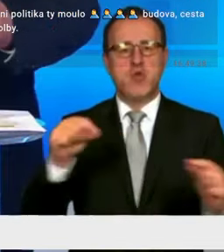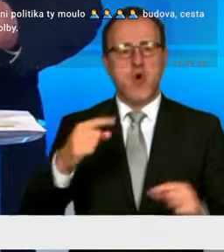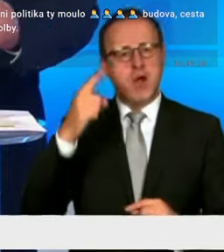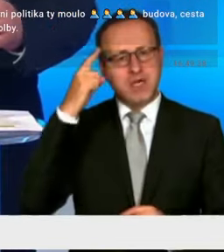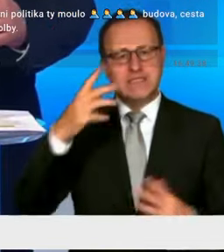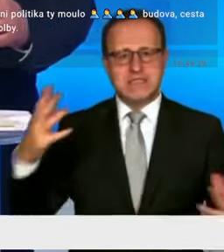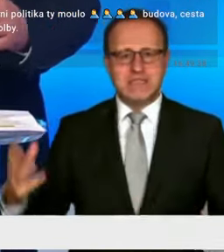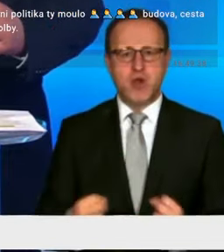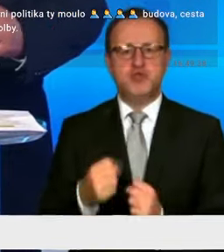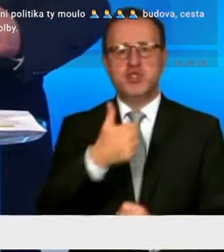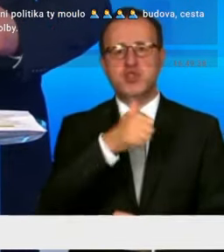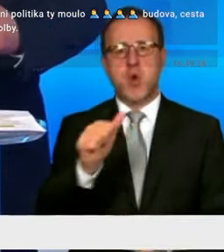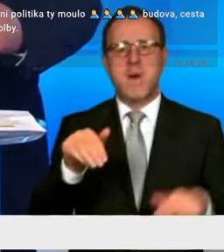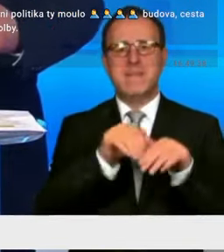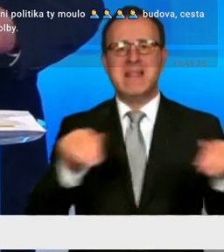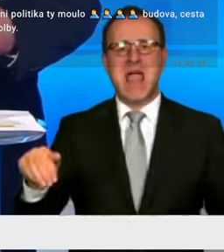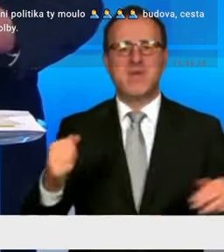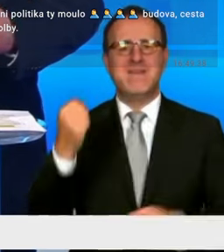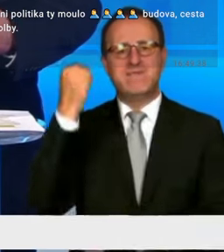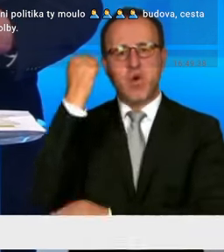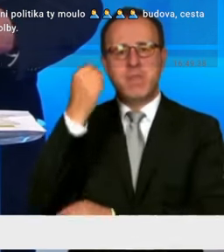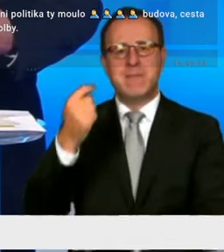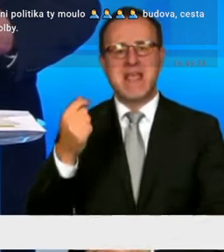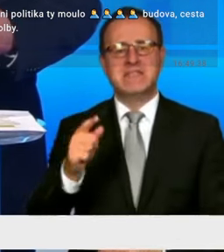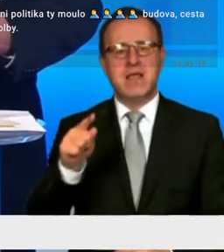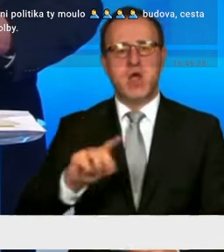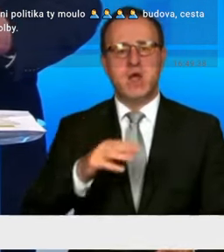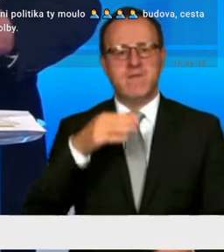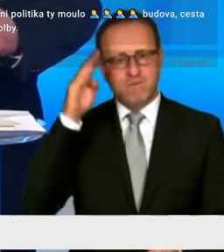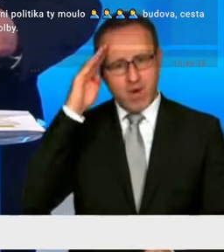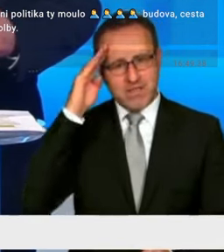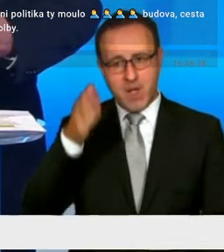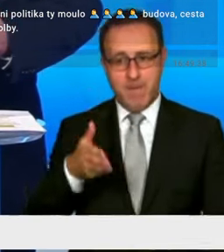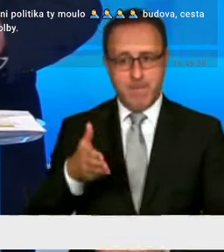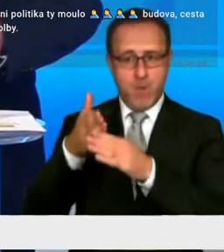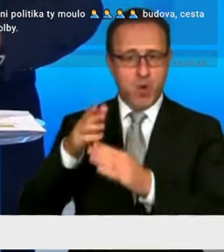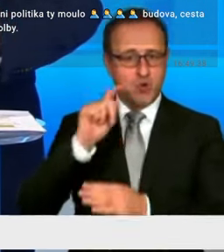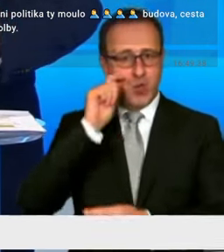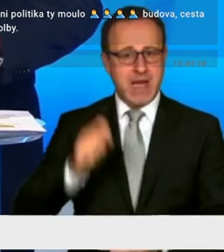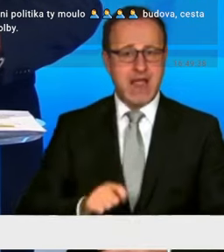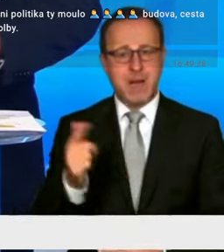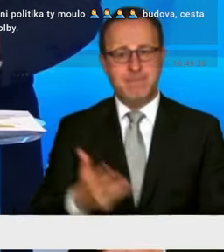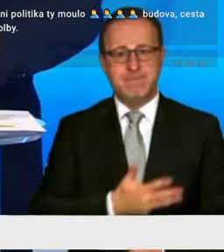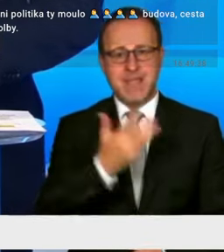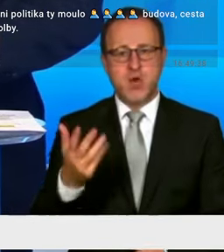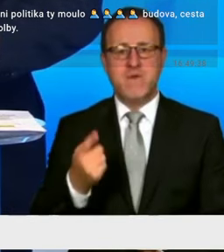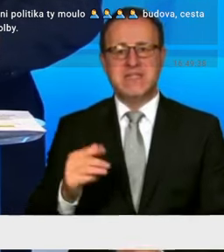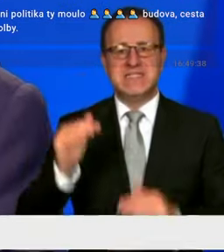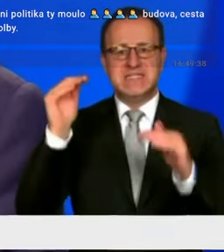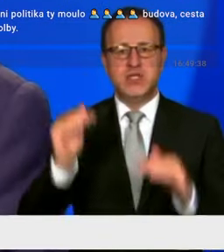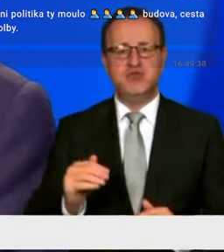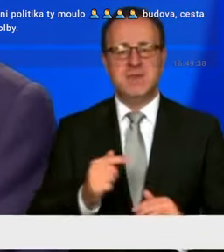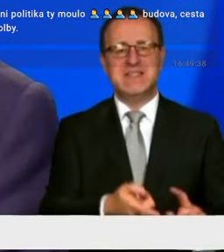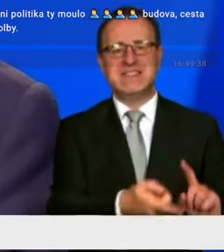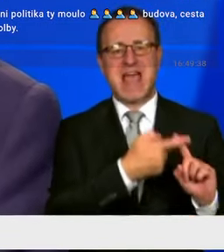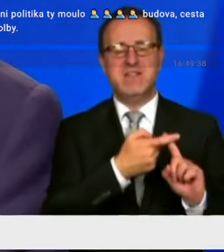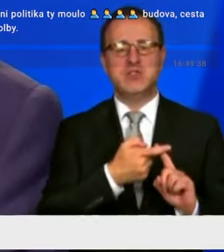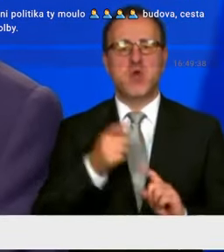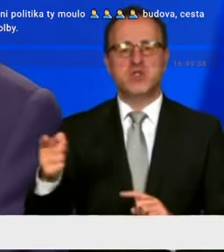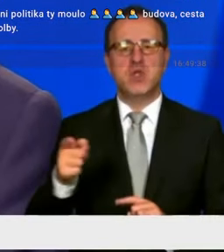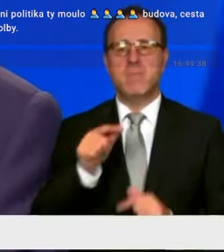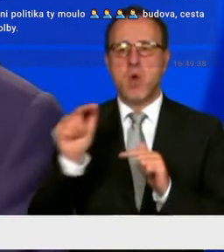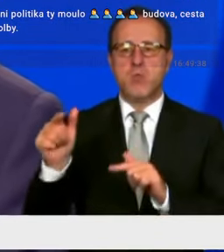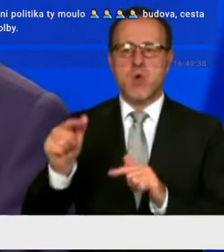fondu vojenskej pomoci pre Ukrajinu na nasledujúcich päť rokov chce tak zmenšiť závislosť podpory pre Kyjev od politického vývoja v jednotlivých